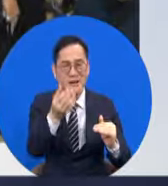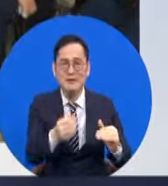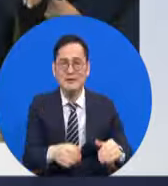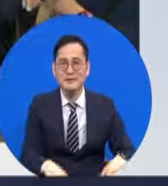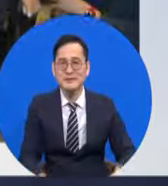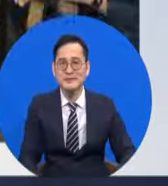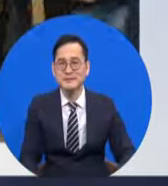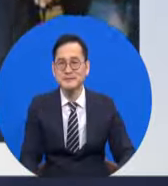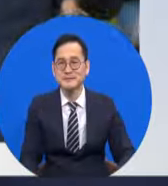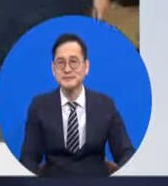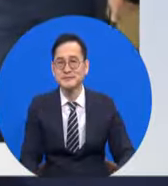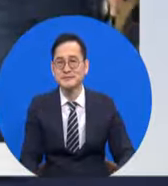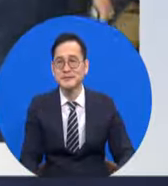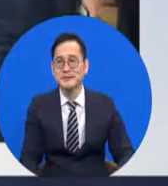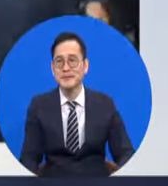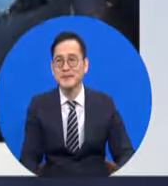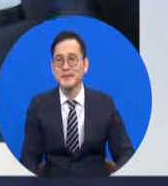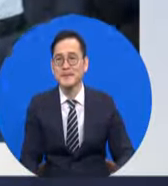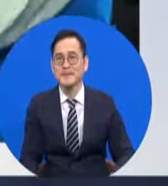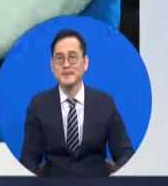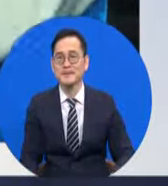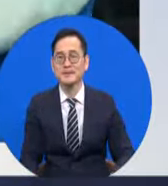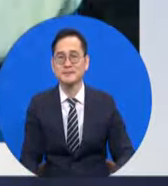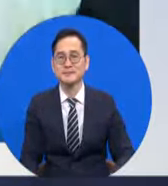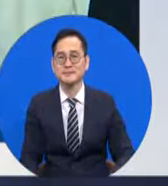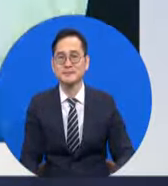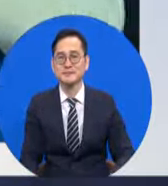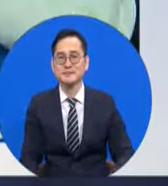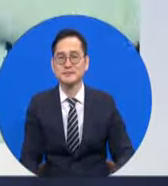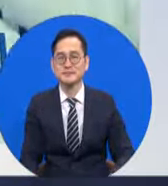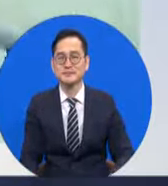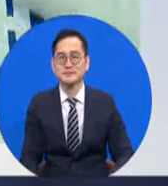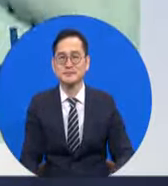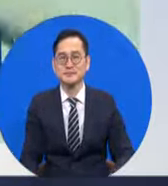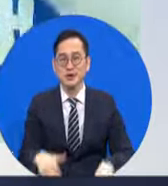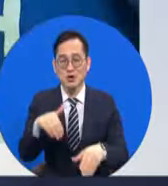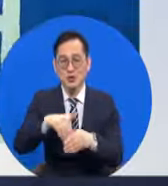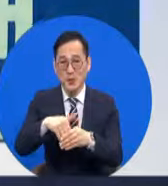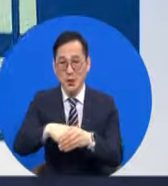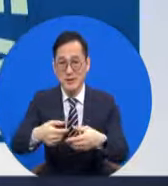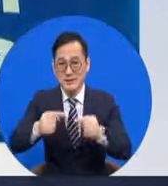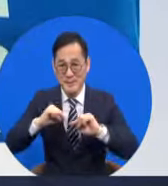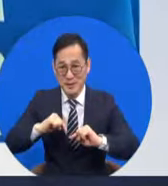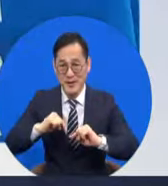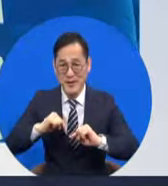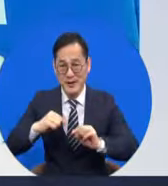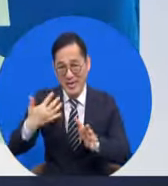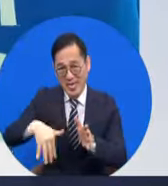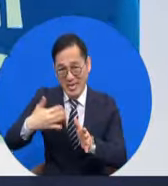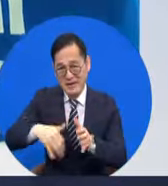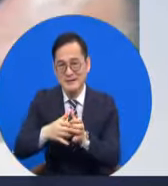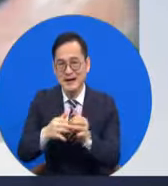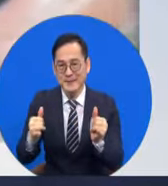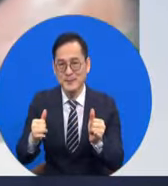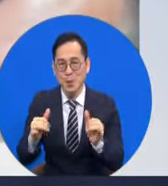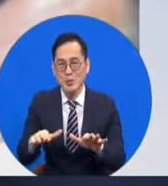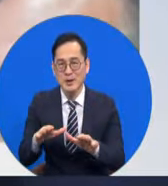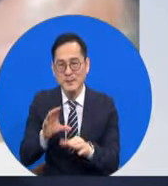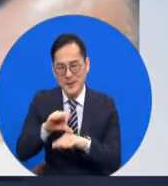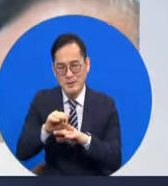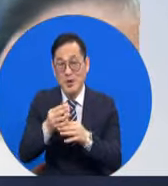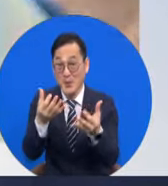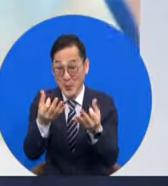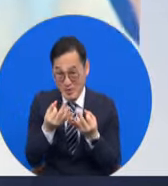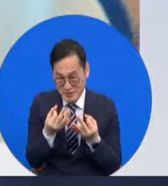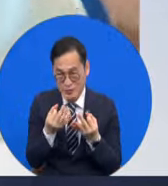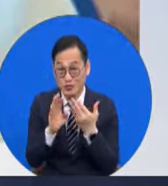우리 돌직구쇼 시청자들께서도 지금 아직 투표 안 하신 분들 계시면 오늘 돌직구쇼는 끝까지 보시고 보시고 나서 바로 가서